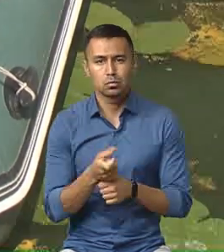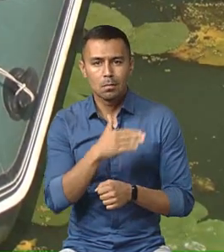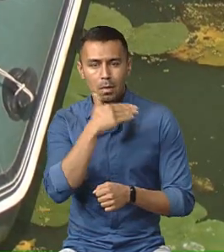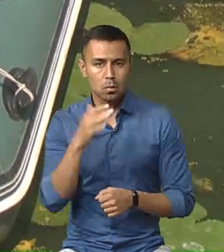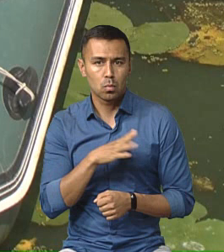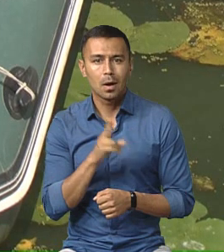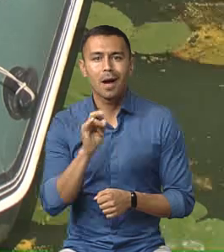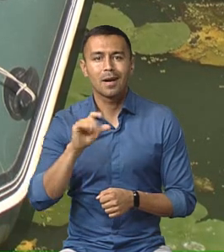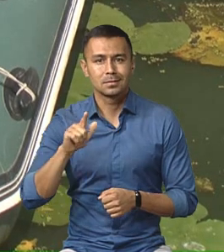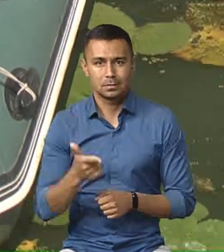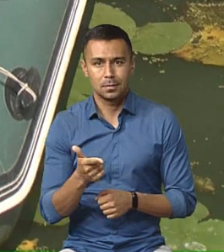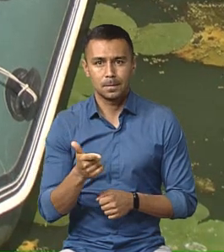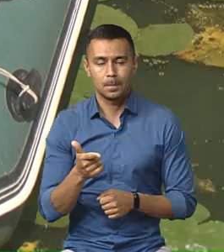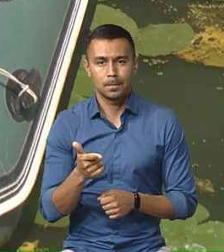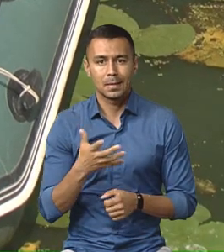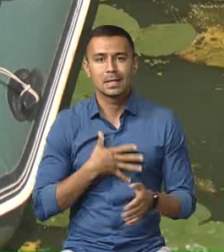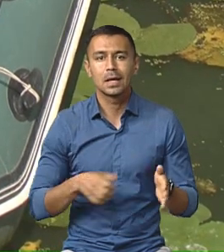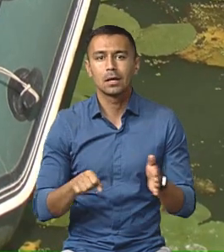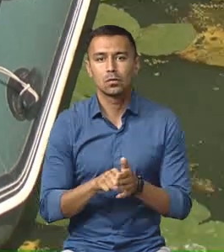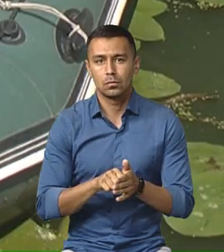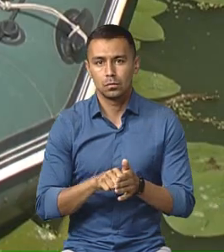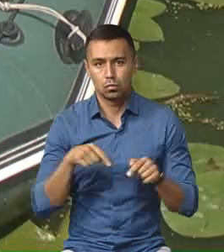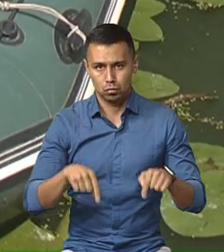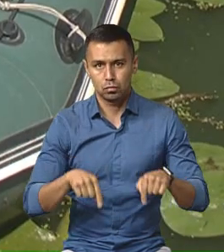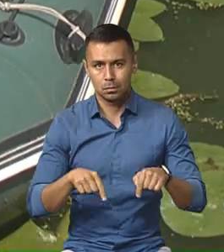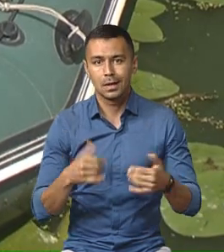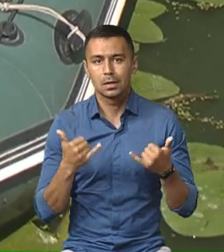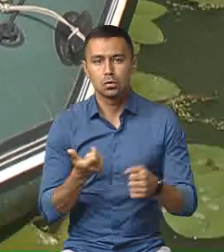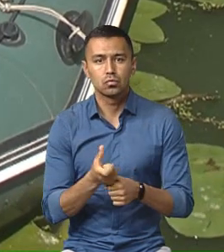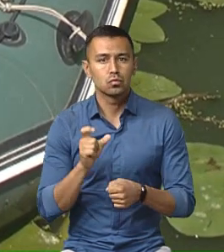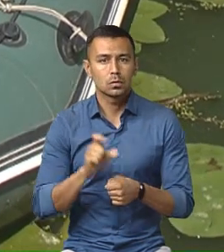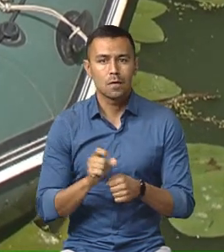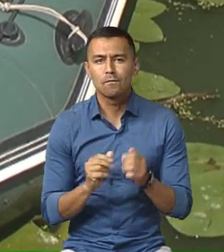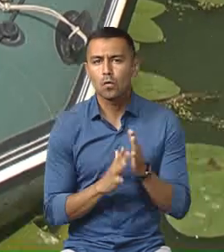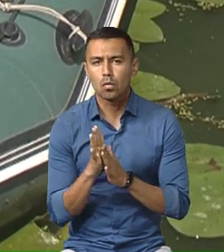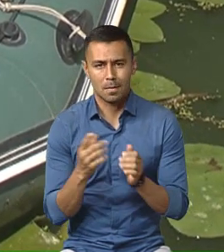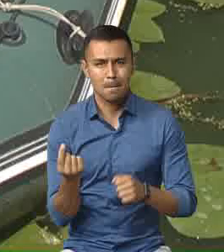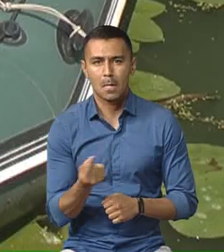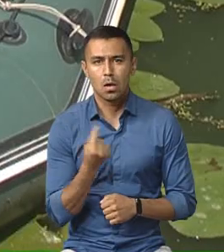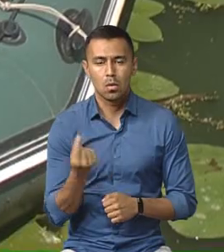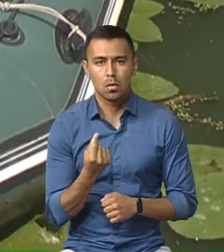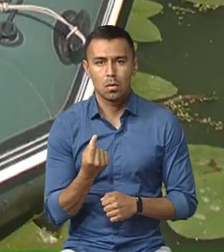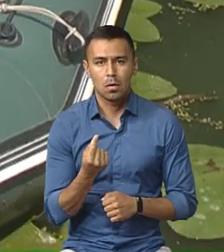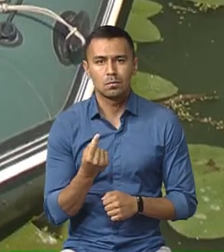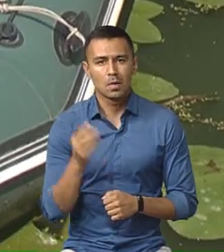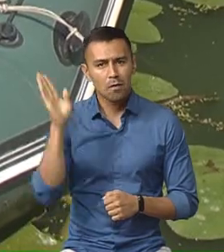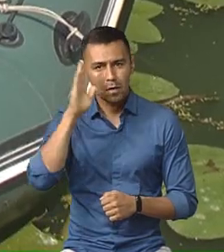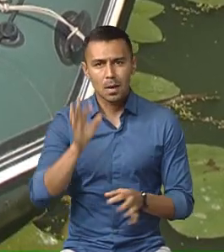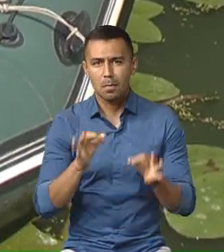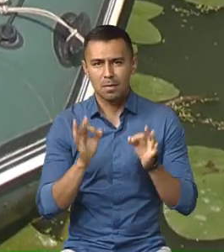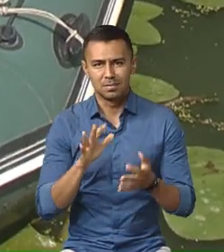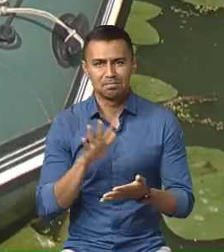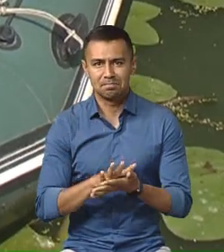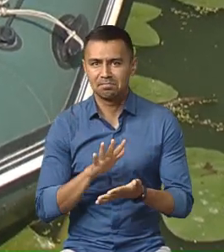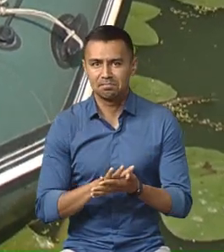було карася загинуло в наступний рік. Зараз досить водорослів мало, вода, правда, нечиста,